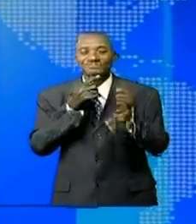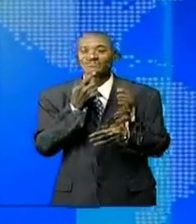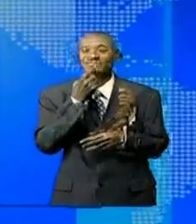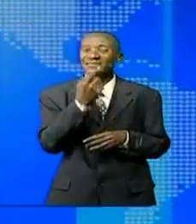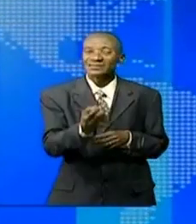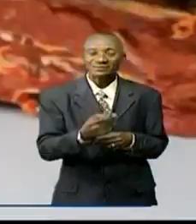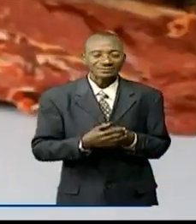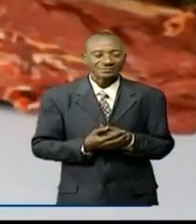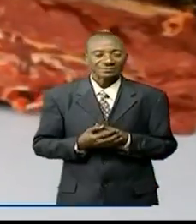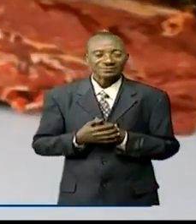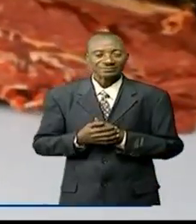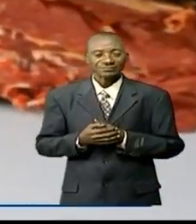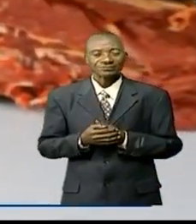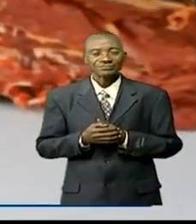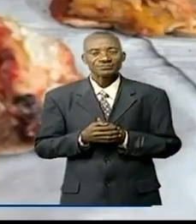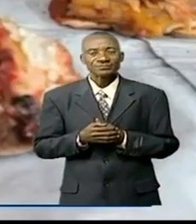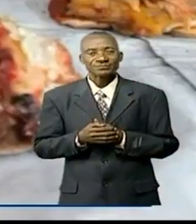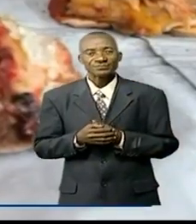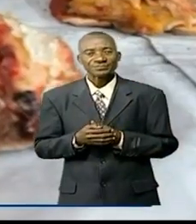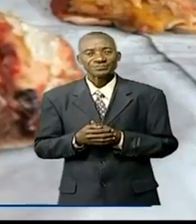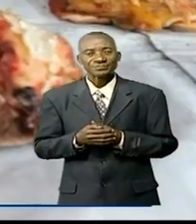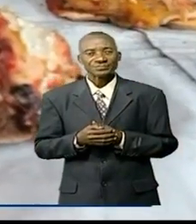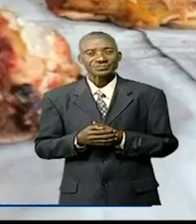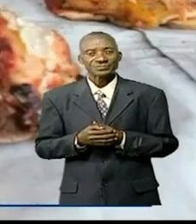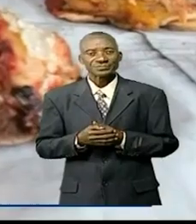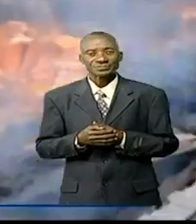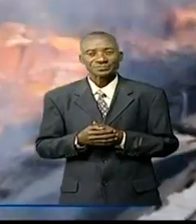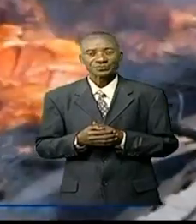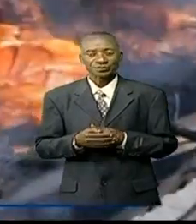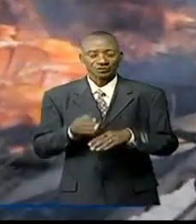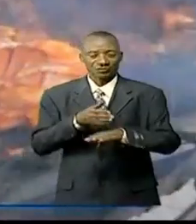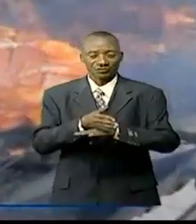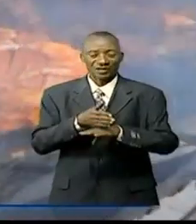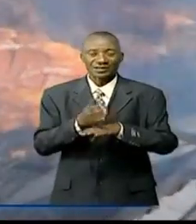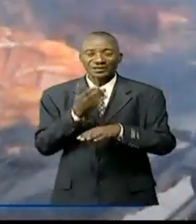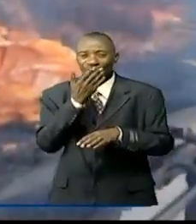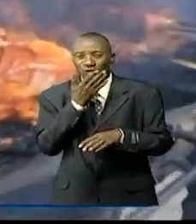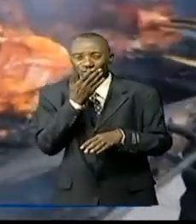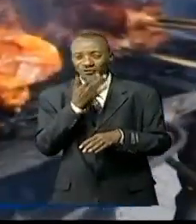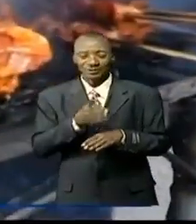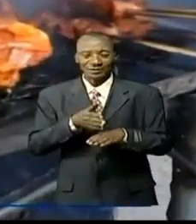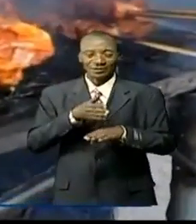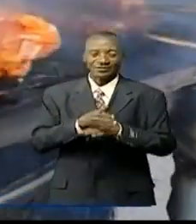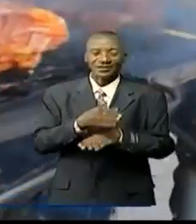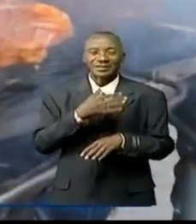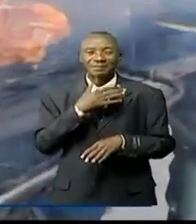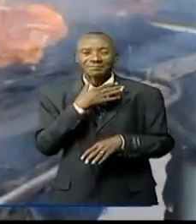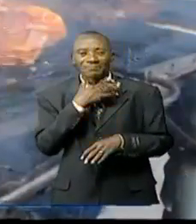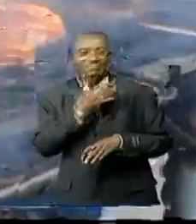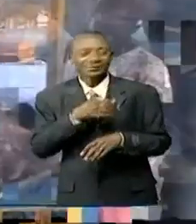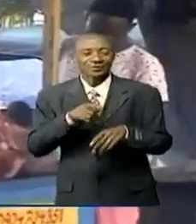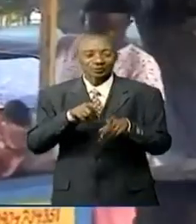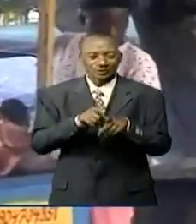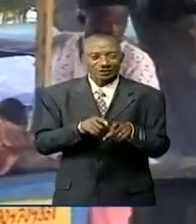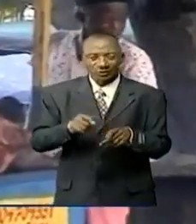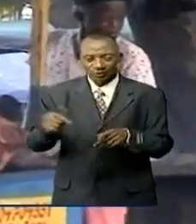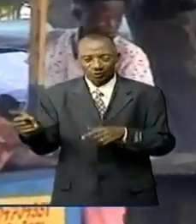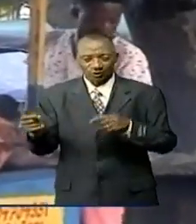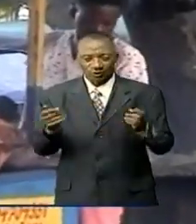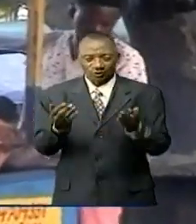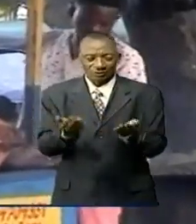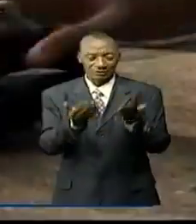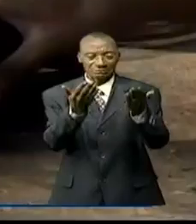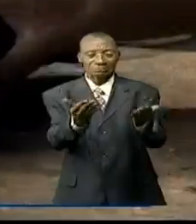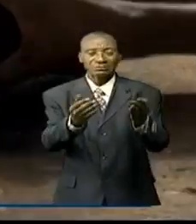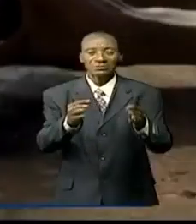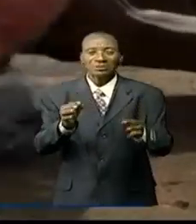Mokundi. Des morceaux de viande de porc, de chèvres, croupions et autres exposés à la poussière, c'est aussi